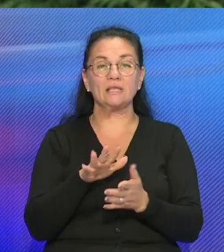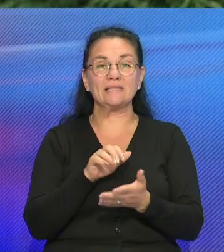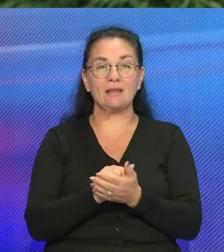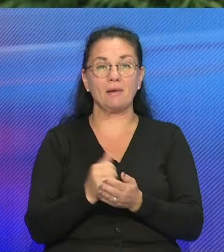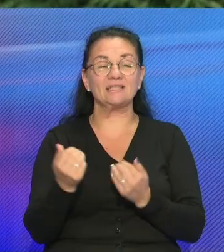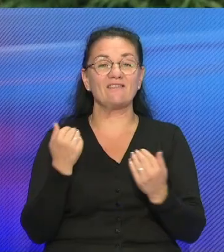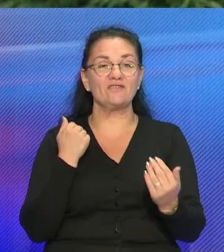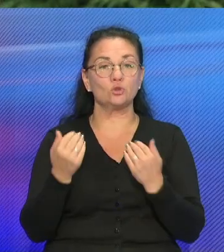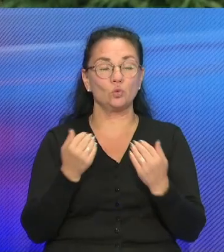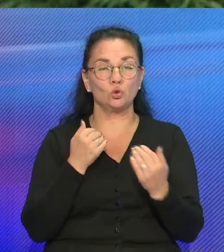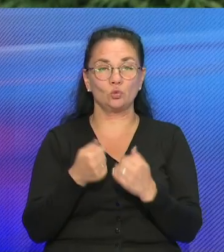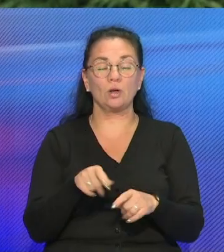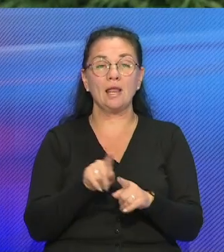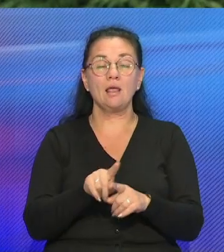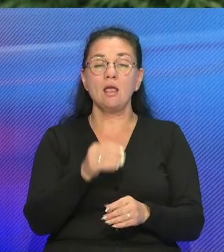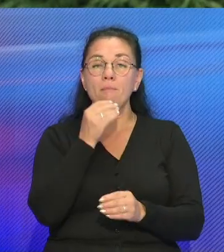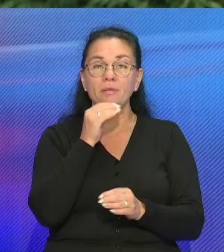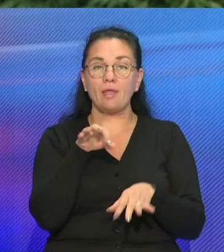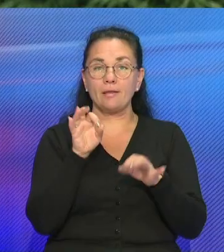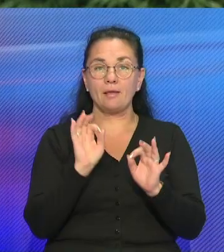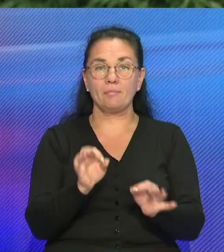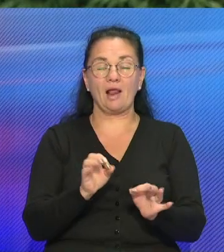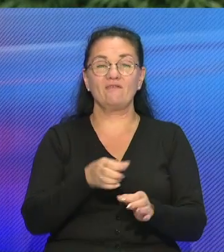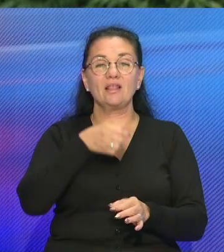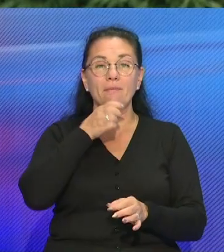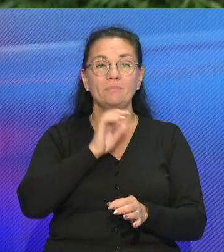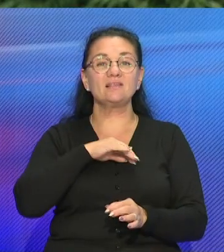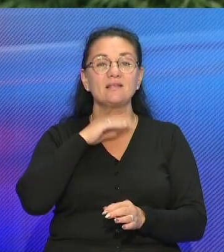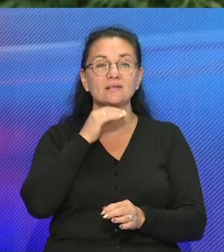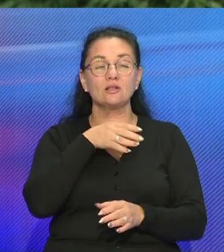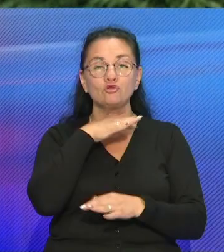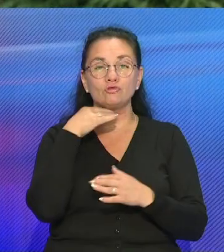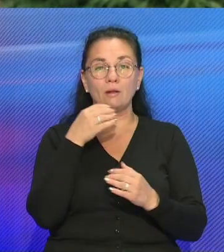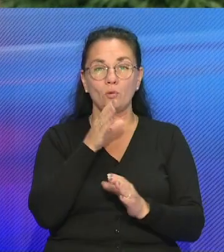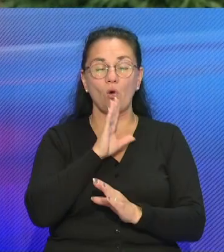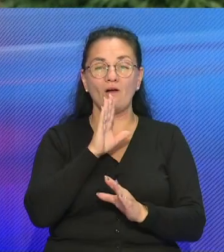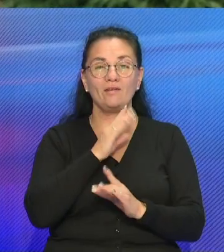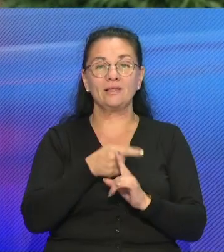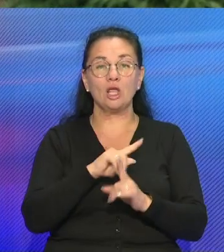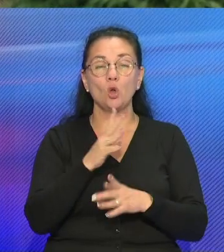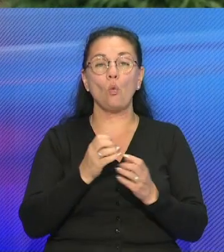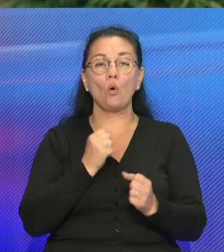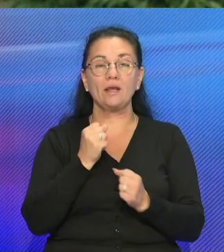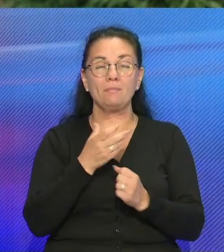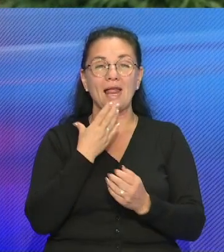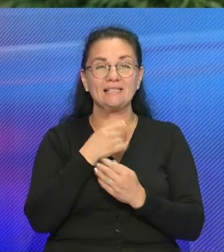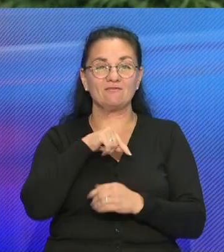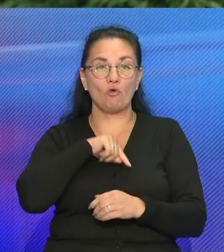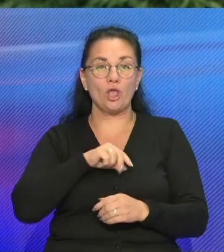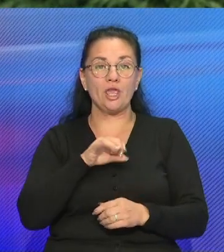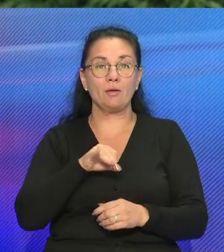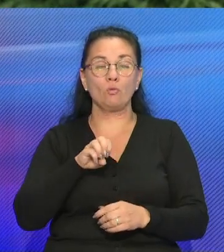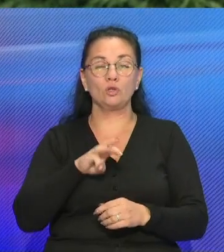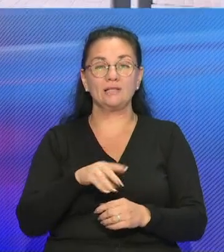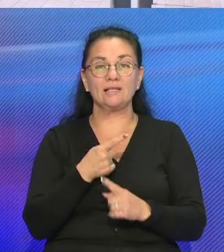физкультурой, рационально и сбалансированно питаться, пить достаточное количество воды в день, укреплять иммунитет, исключить любые